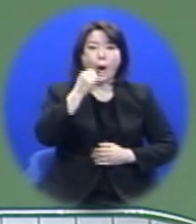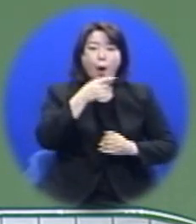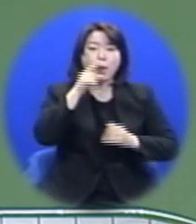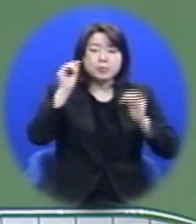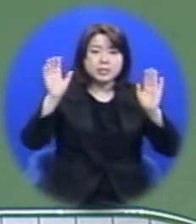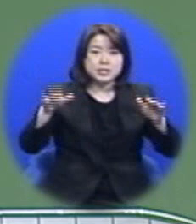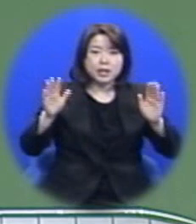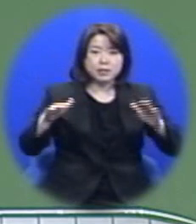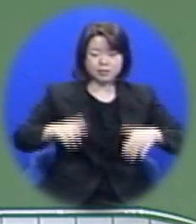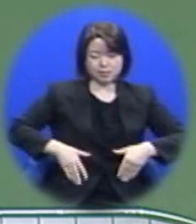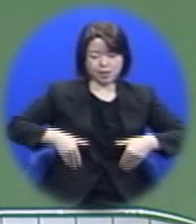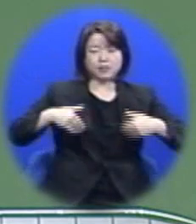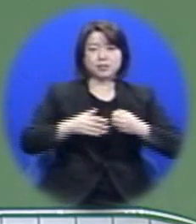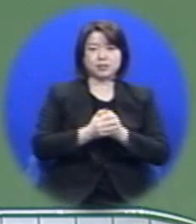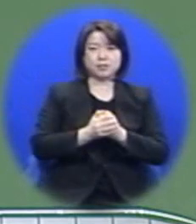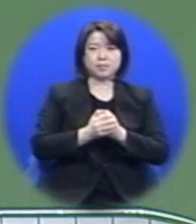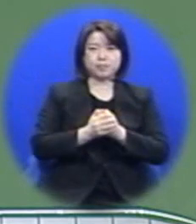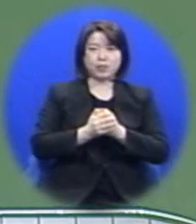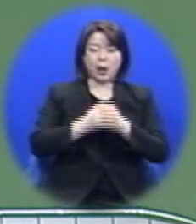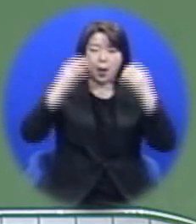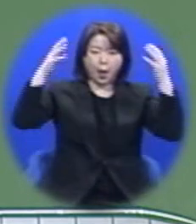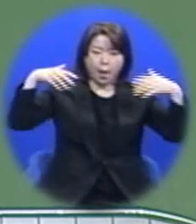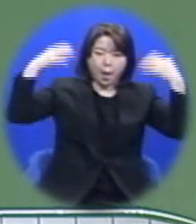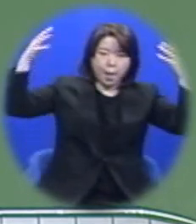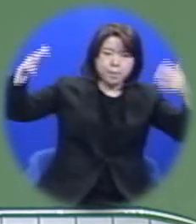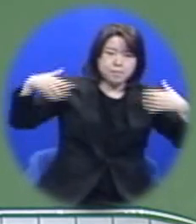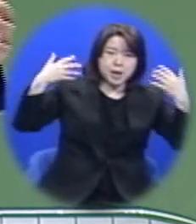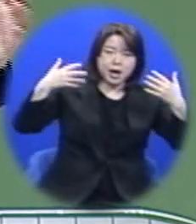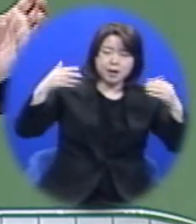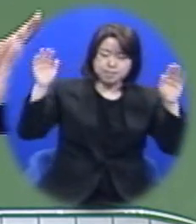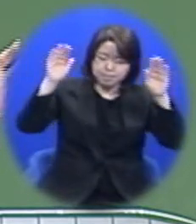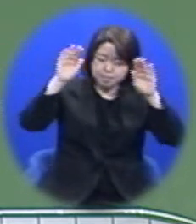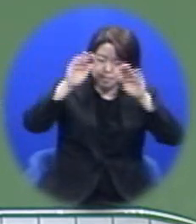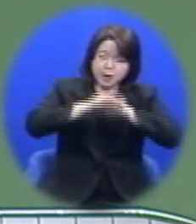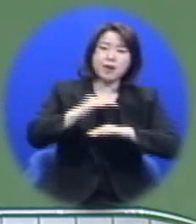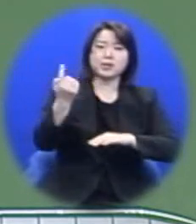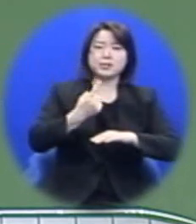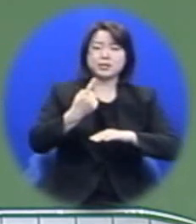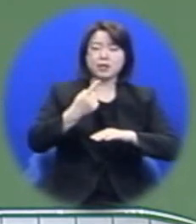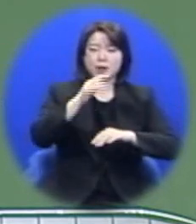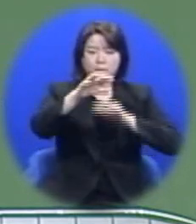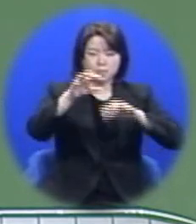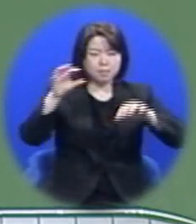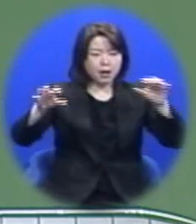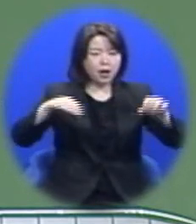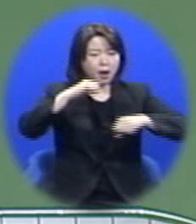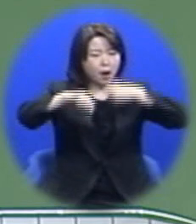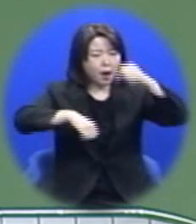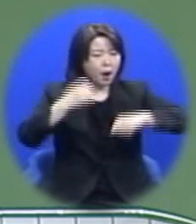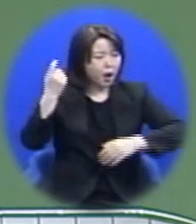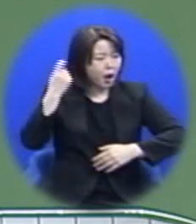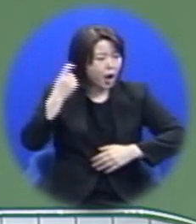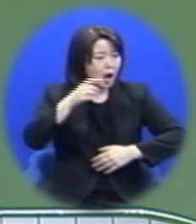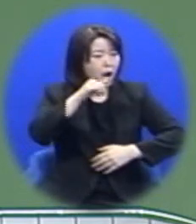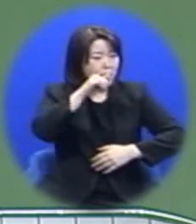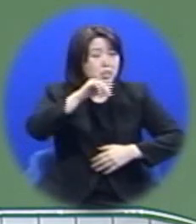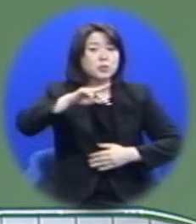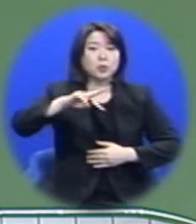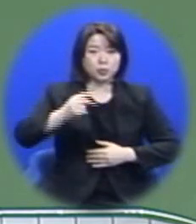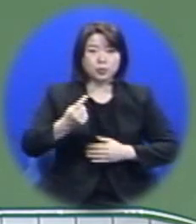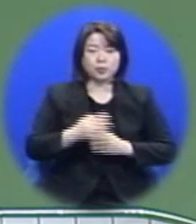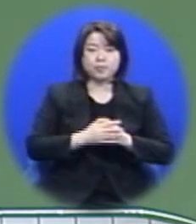폭풍 속에 또 캄캄한 밤이 왔을 때 사방에 짐승 소리가 들려오는 그런 상황에서도